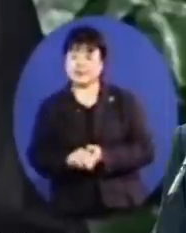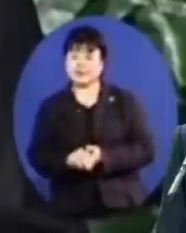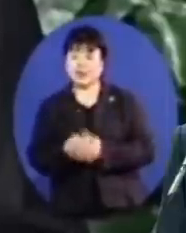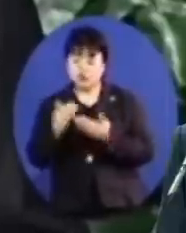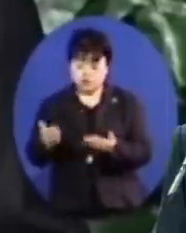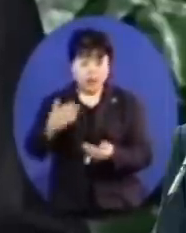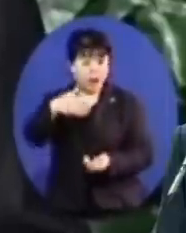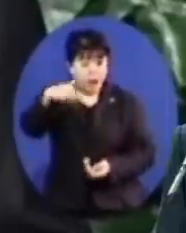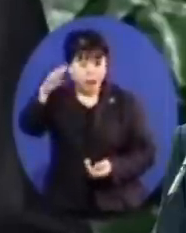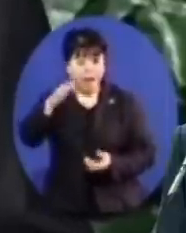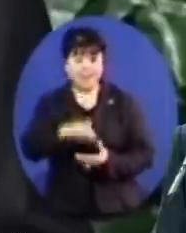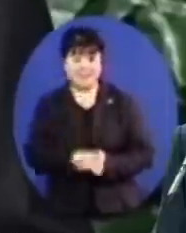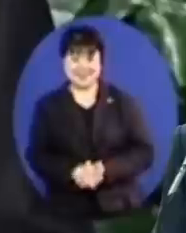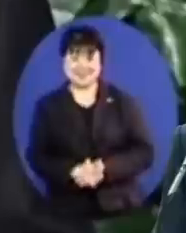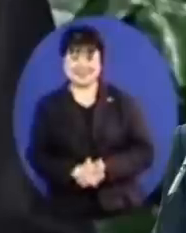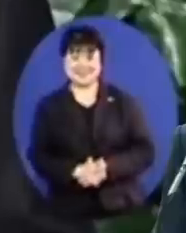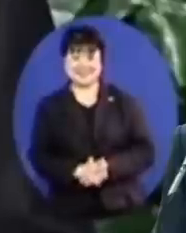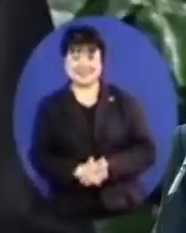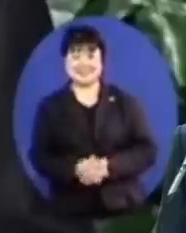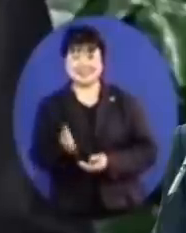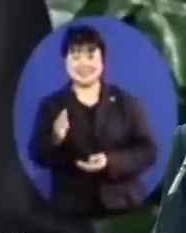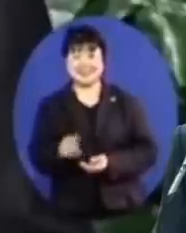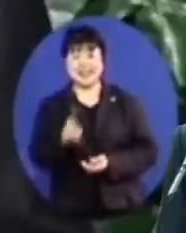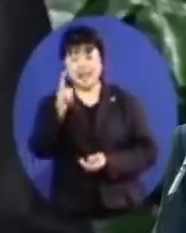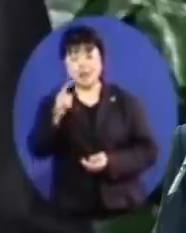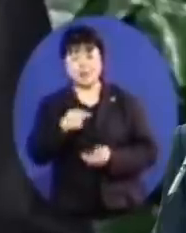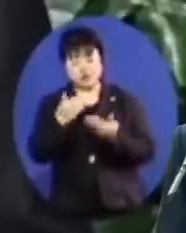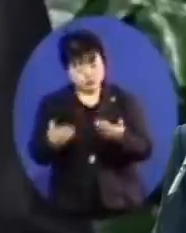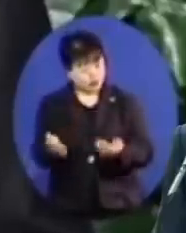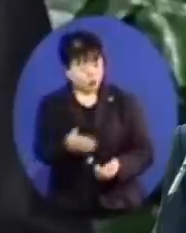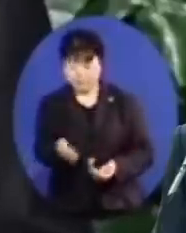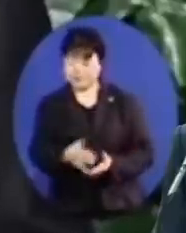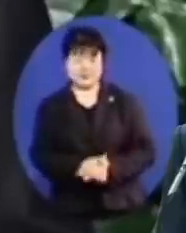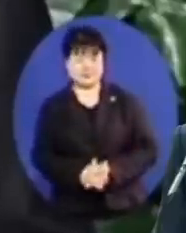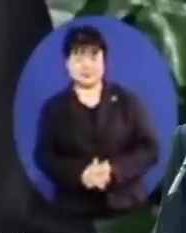가집니다. 그런데 난 한 번도 휴가를 가진 적이 없습니다.